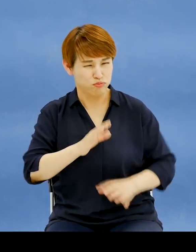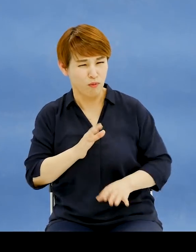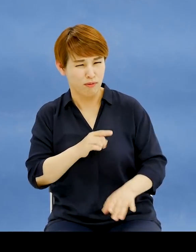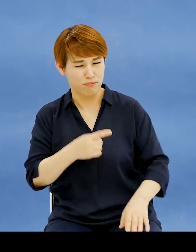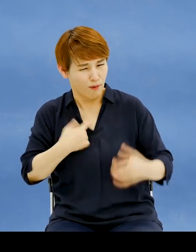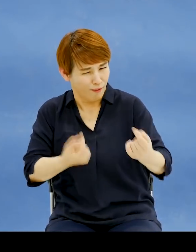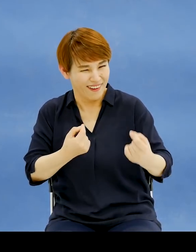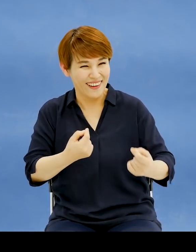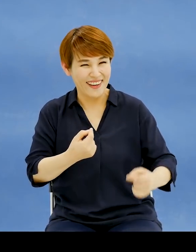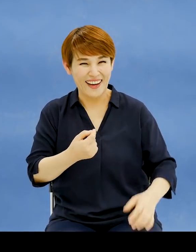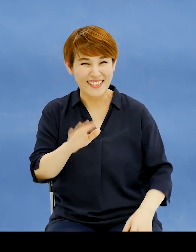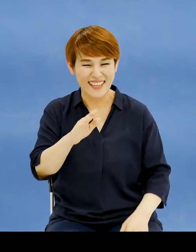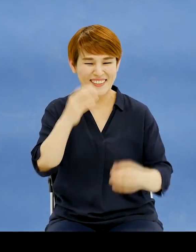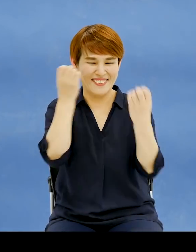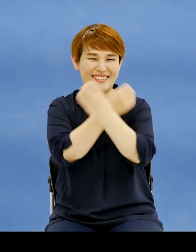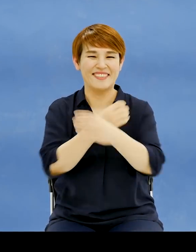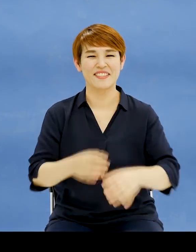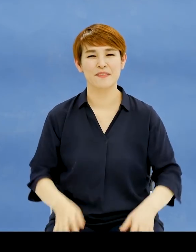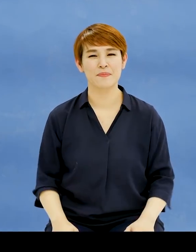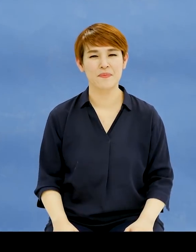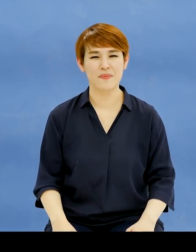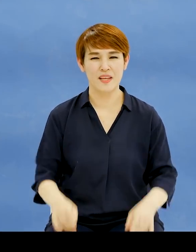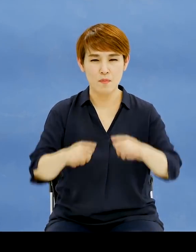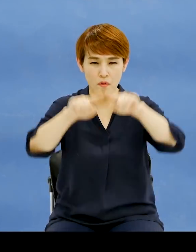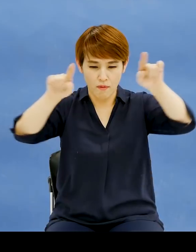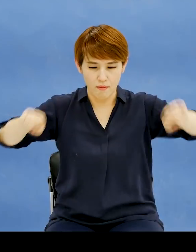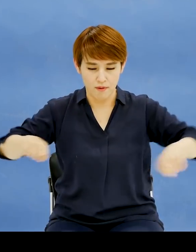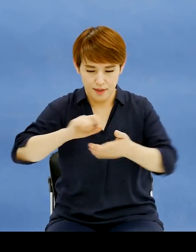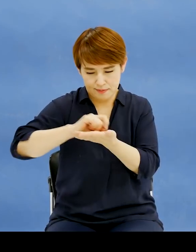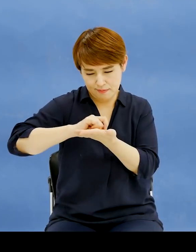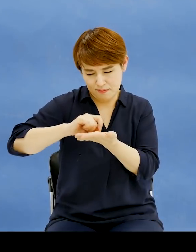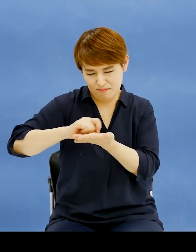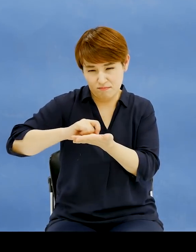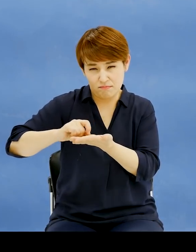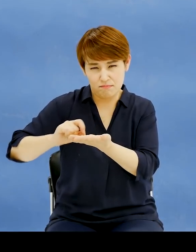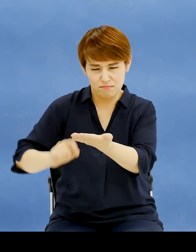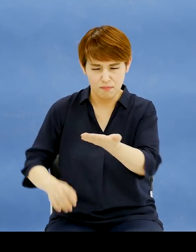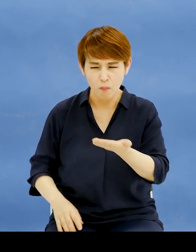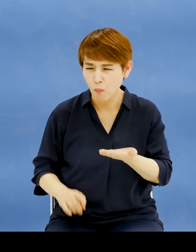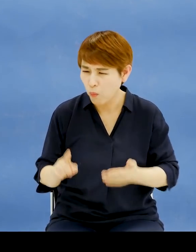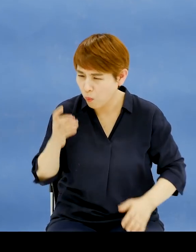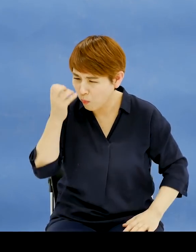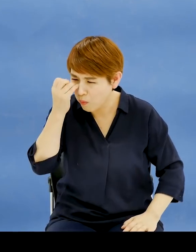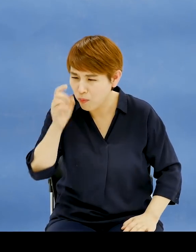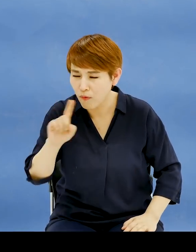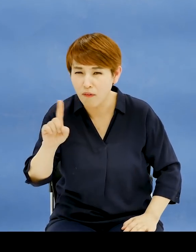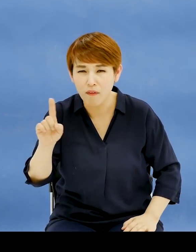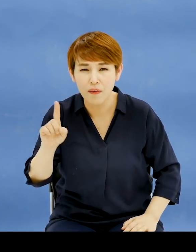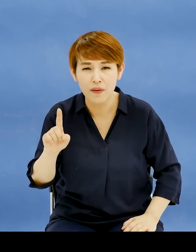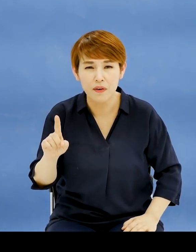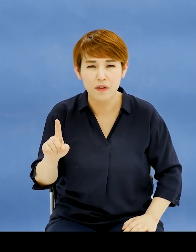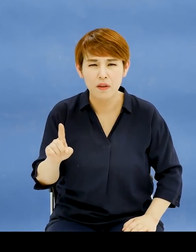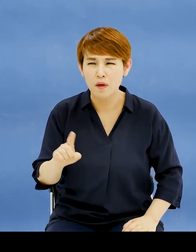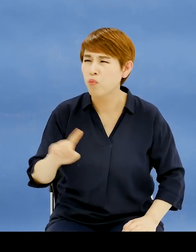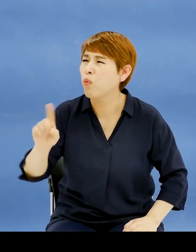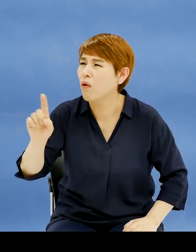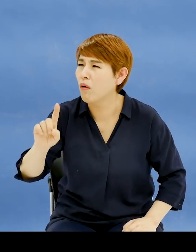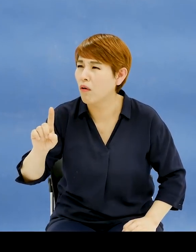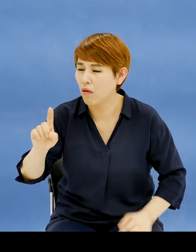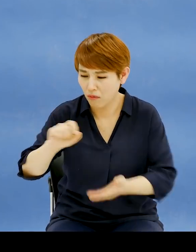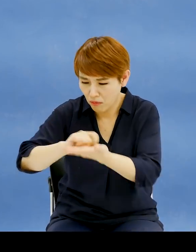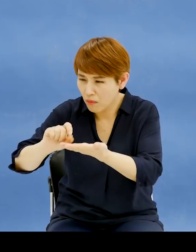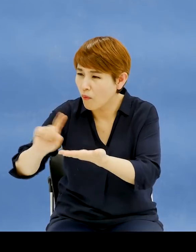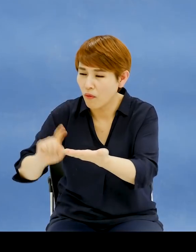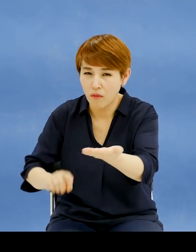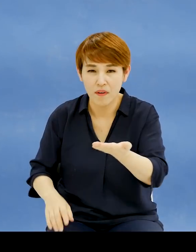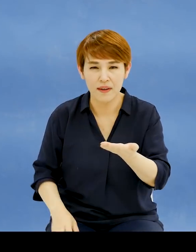무서웠어. 했더니 넌 말이라도 하지. 막 뛰어나가셔서 내 킨에 뭘 적으시는 거예요. 뭘 적어요? 그럼 너무